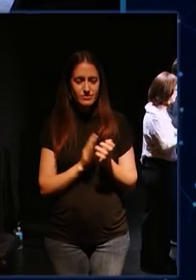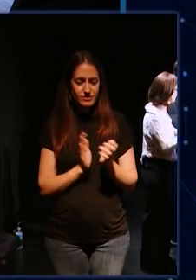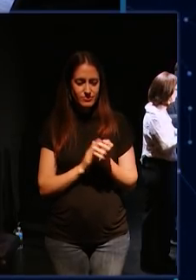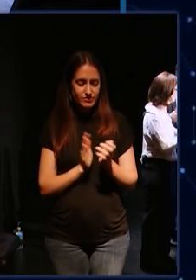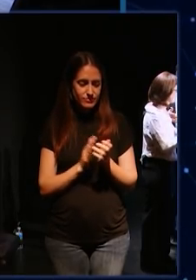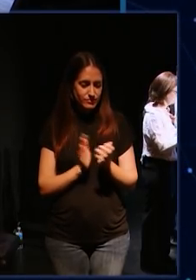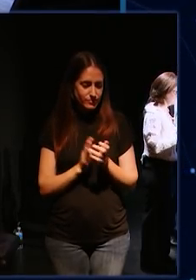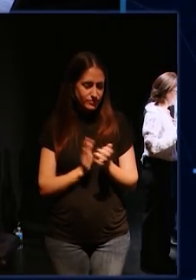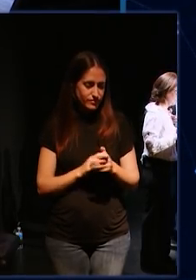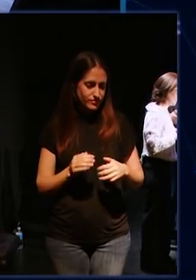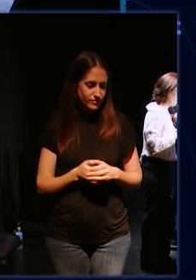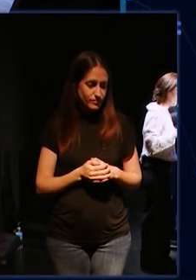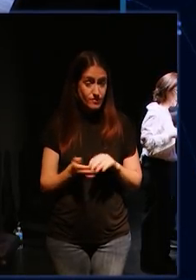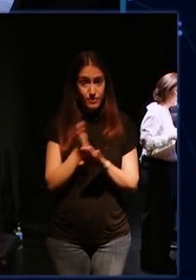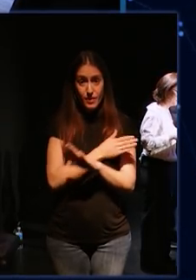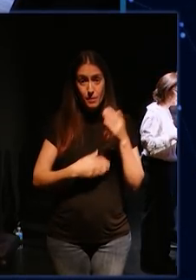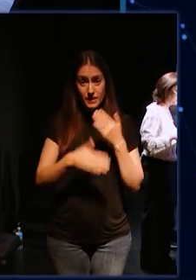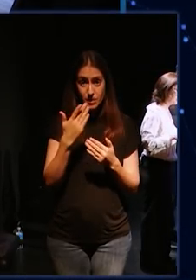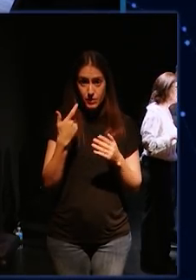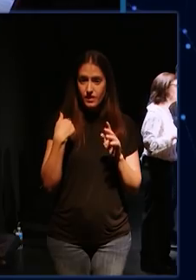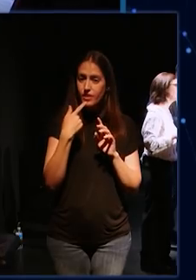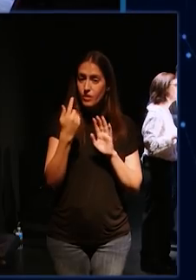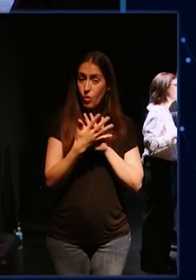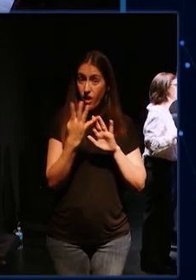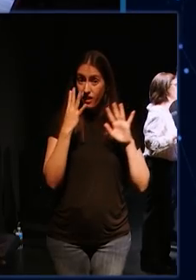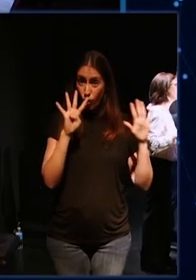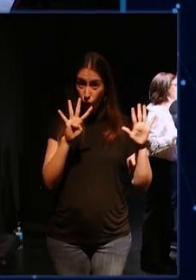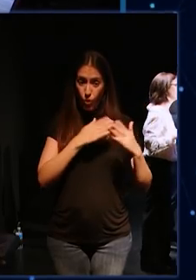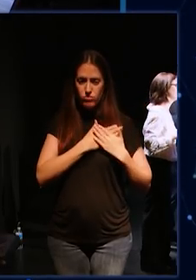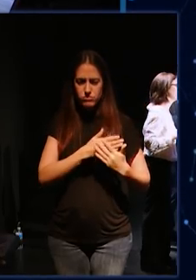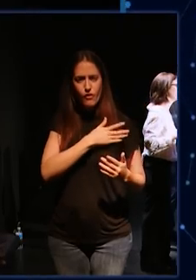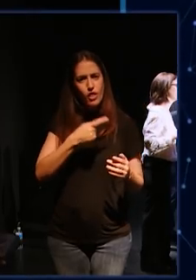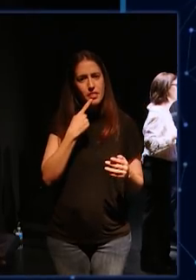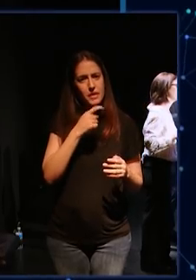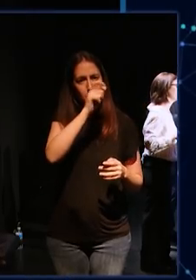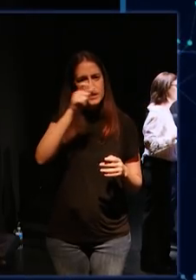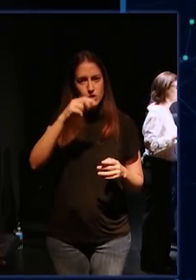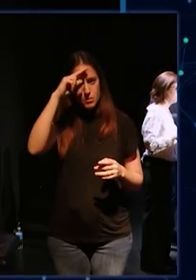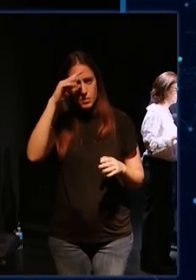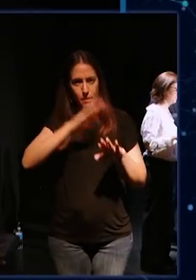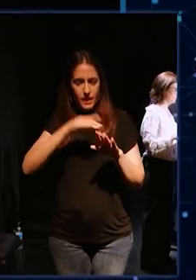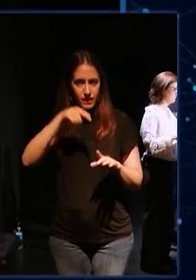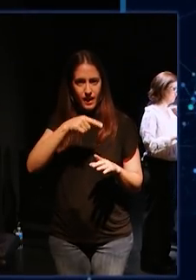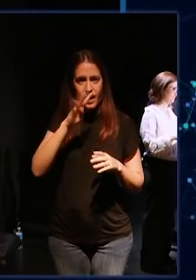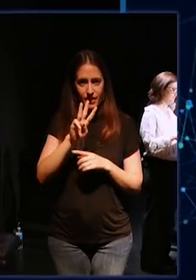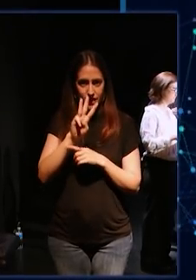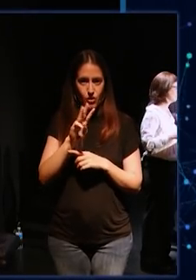I perquè, com dèiem al principi, que hi hagi 9 candidatures vol dir que Cardedeu importa a molta gent i molta gent té ganes de treballar pel poble.